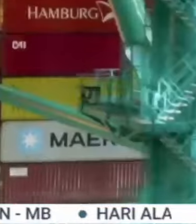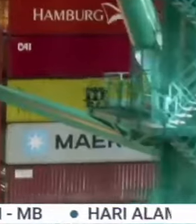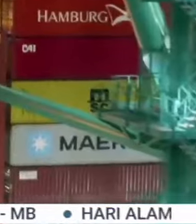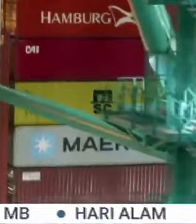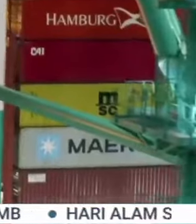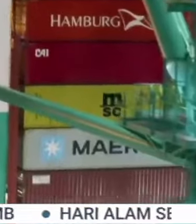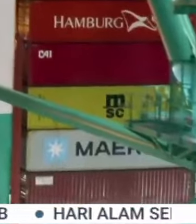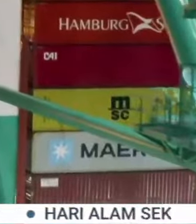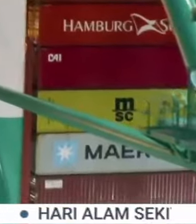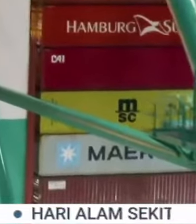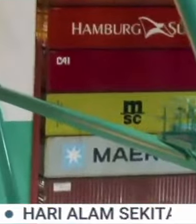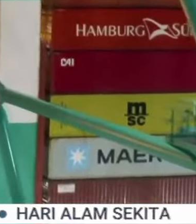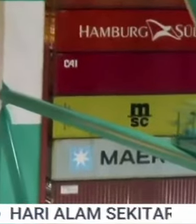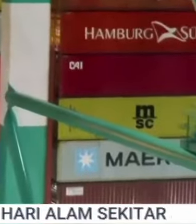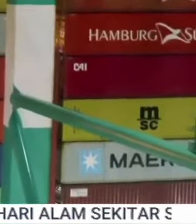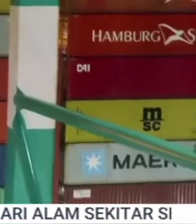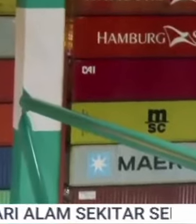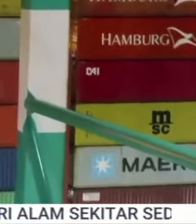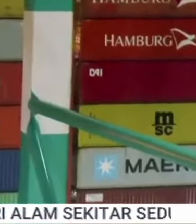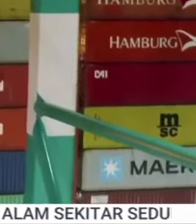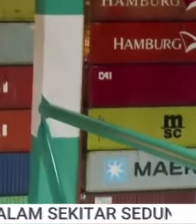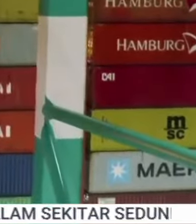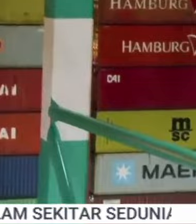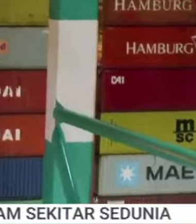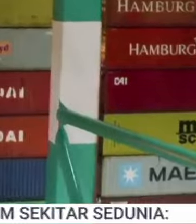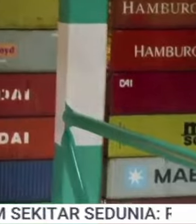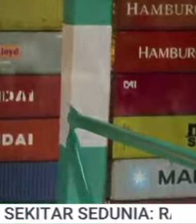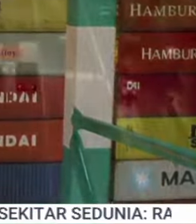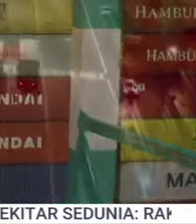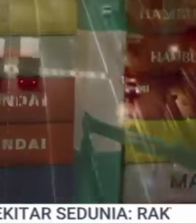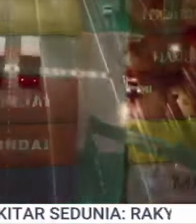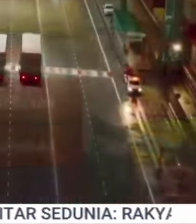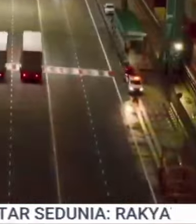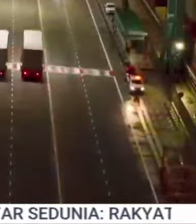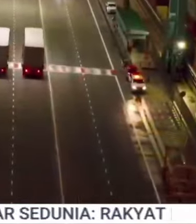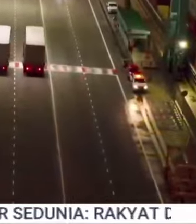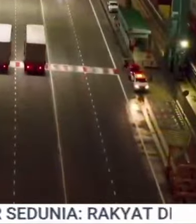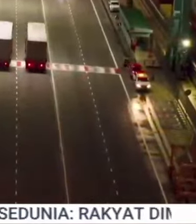Kabinet kekal pendirian larang masuk kontena milik Israel.